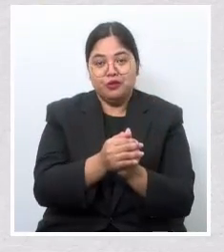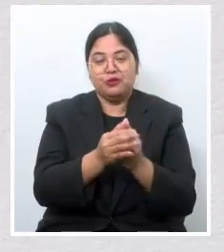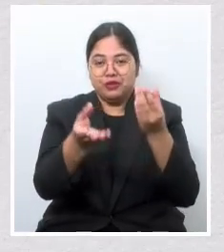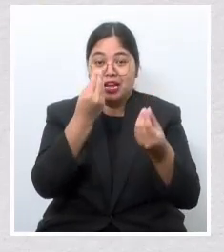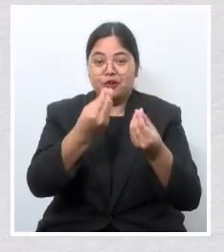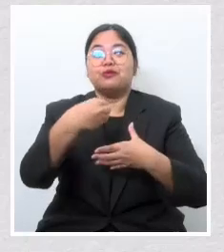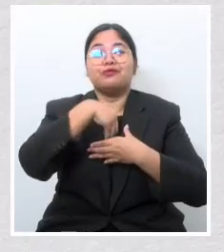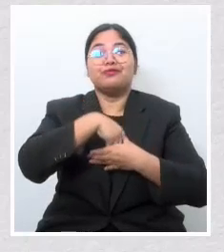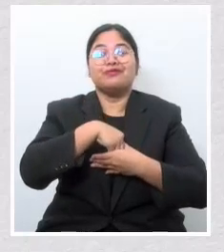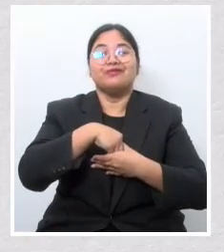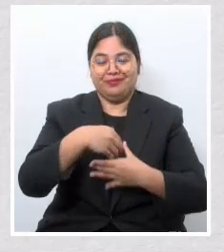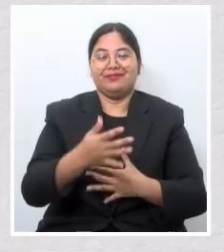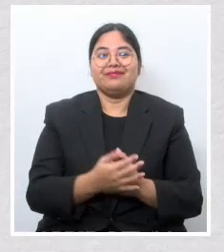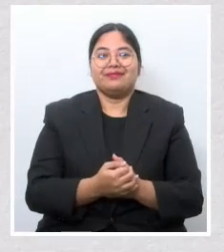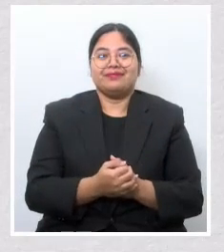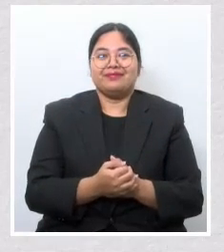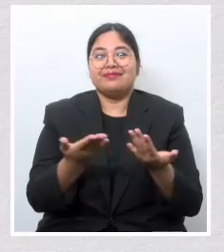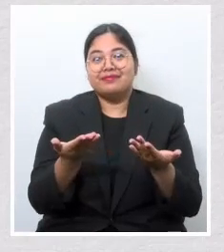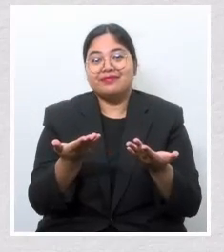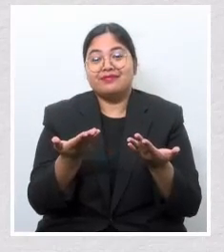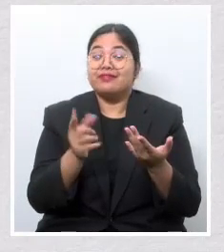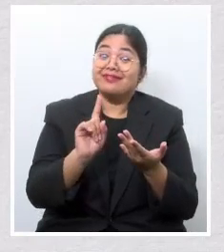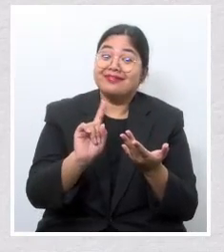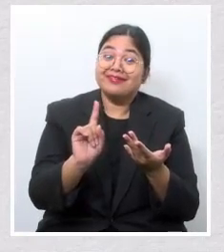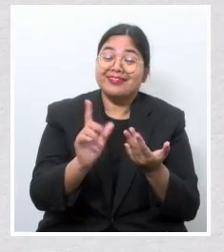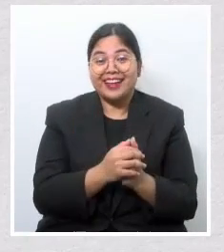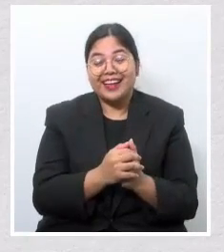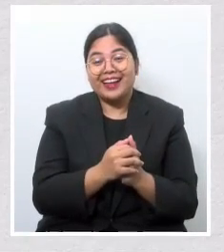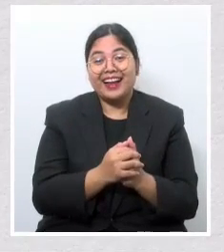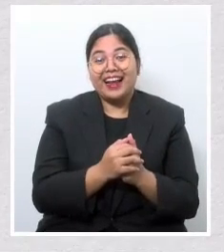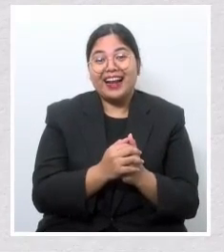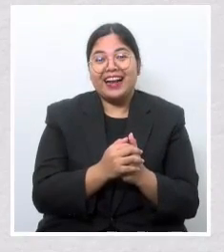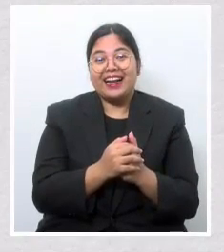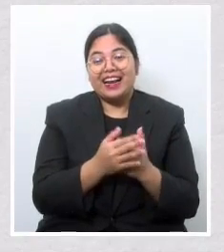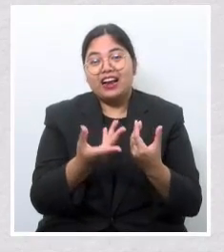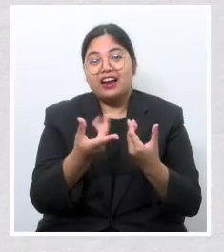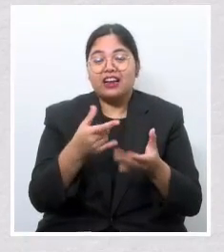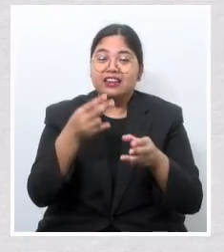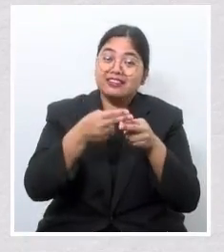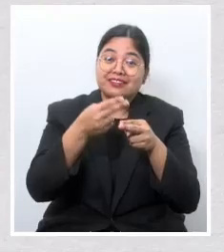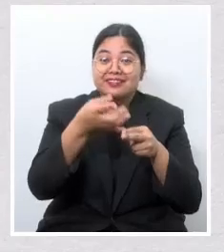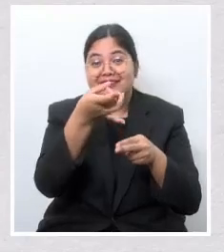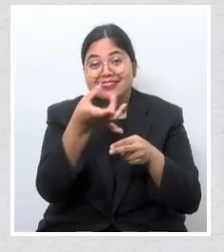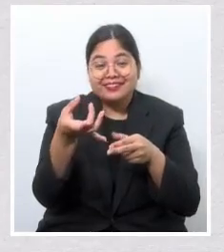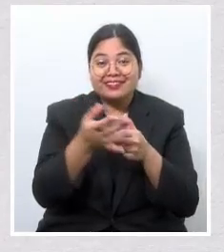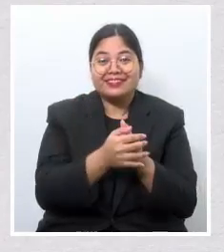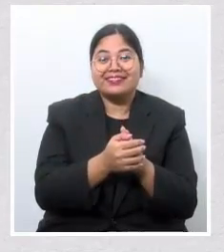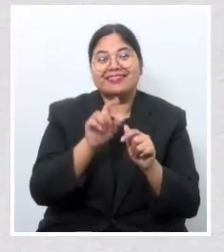เราครับอะไรเราเรียกลมมว่าอะไรห